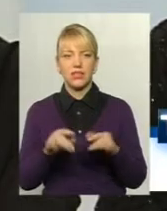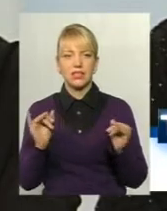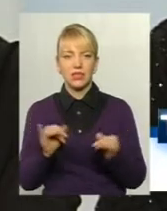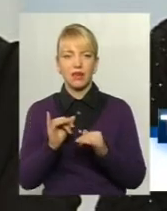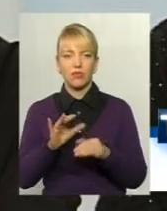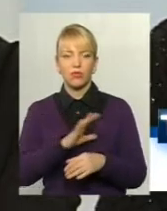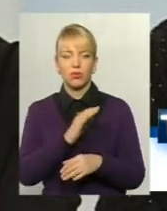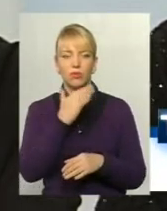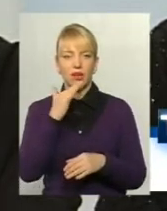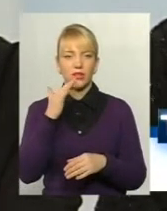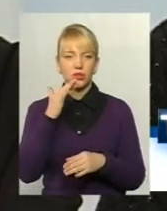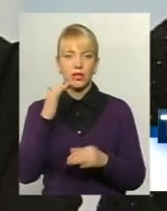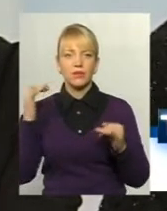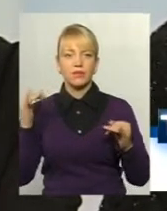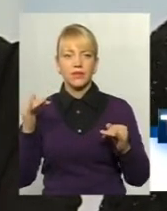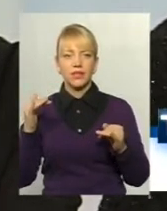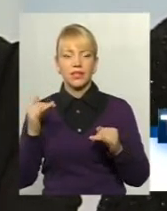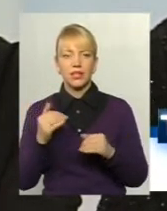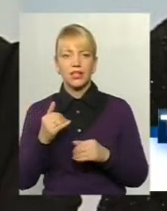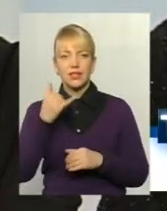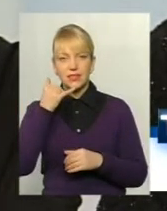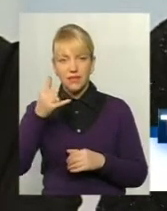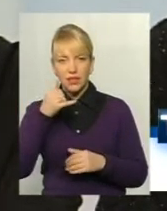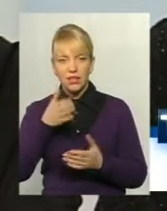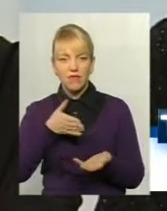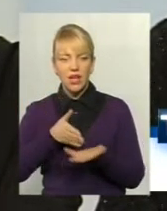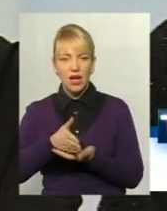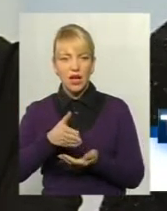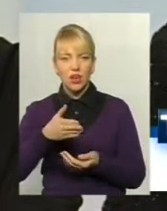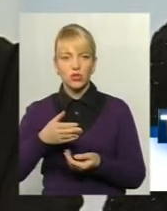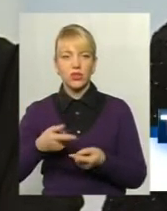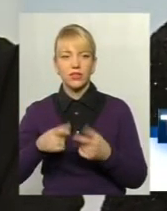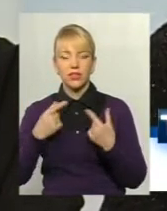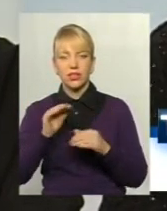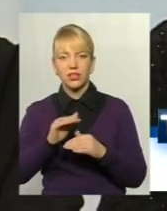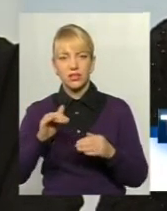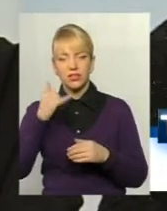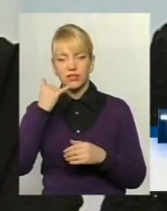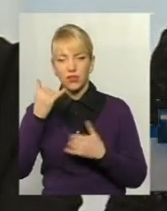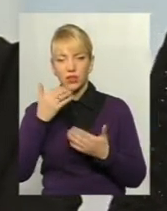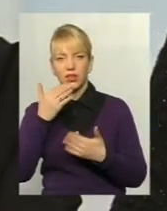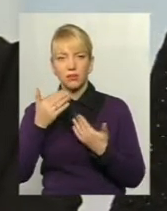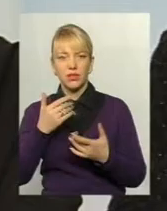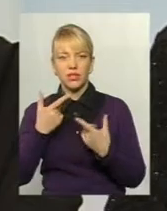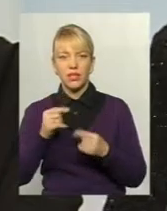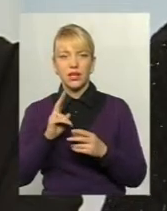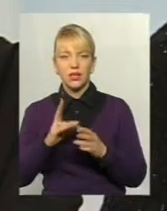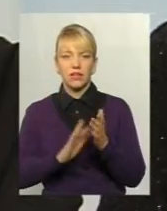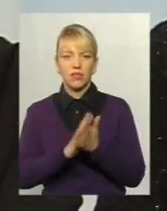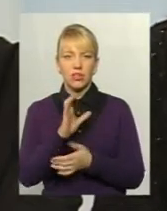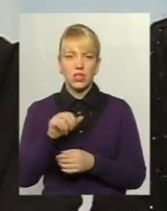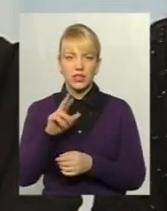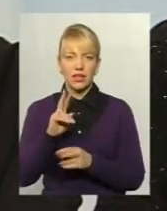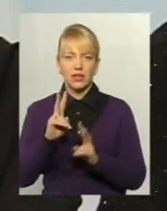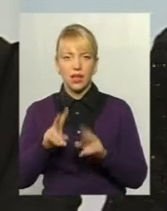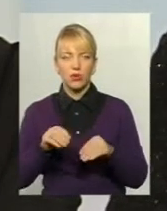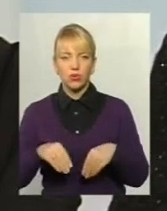Було досить багато дзвінків на гарячу лінію, де діти дзвонили, питали, як виростити сад, як